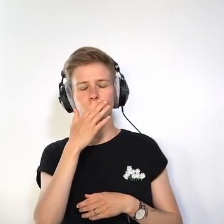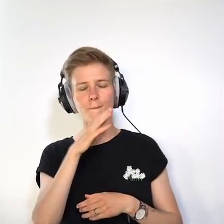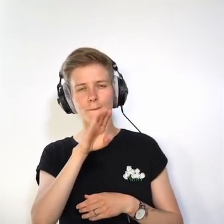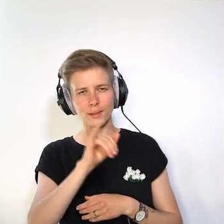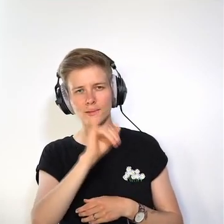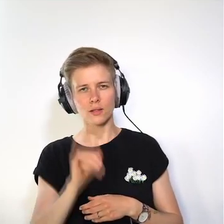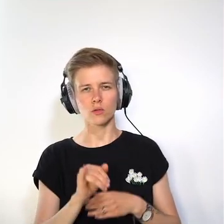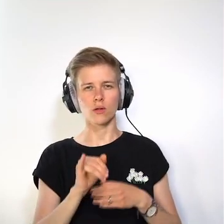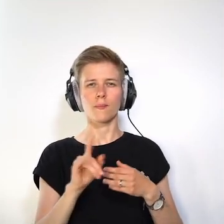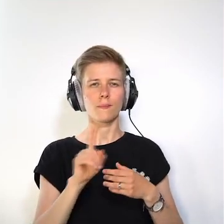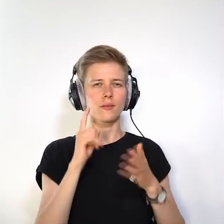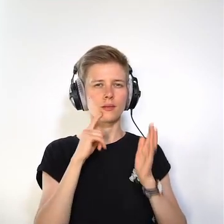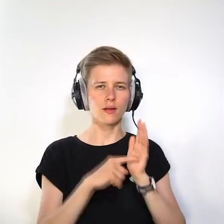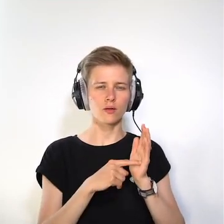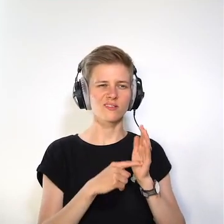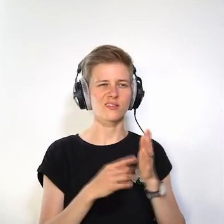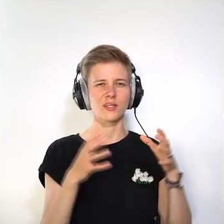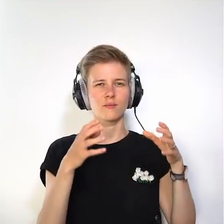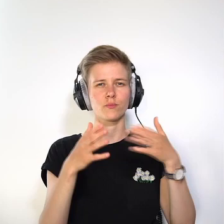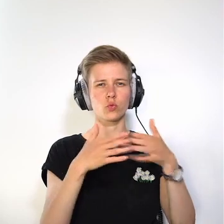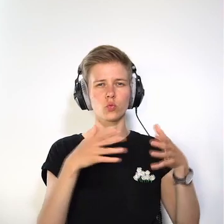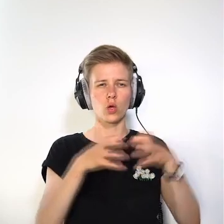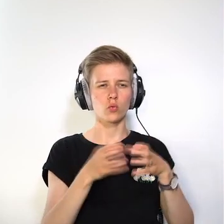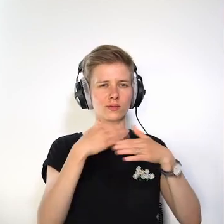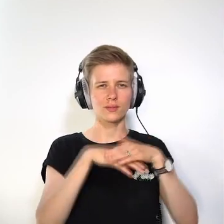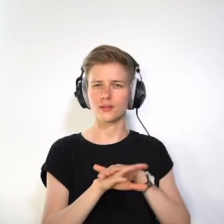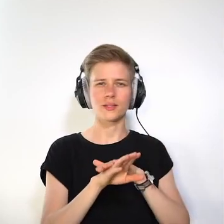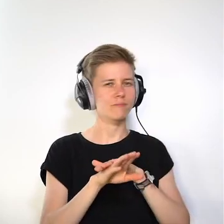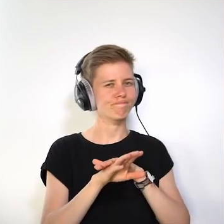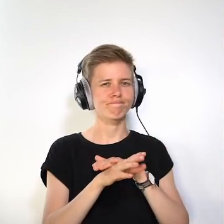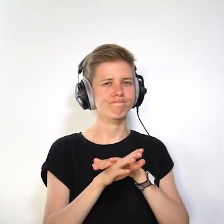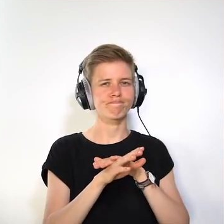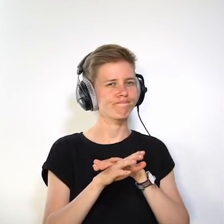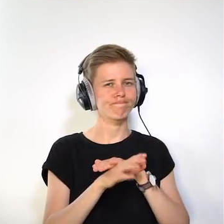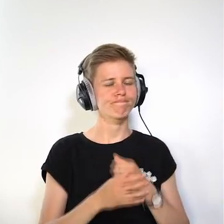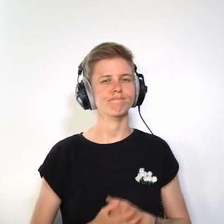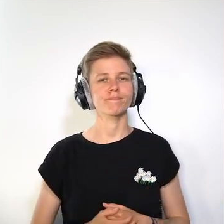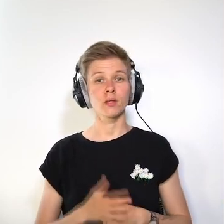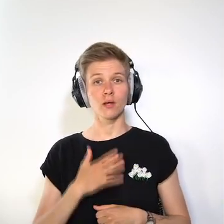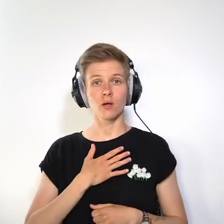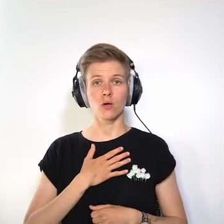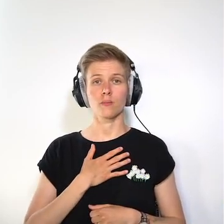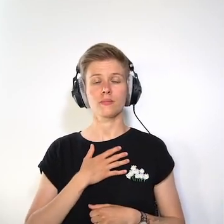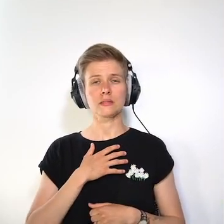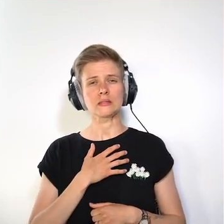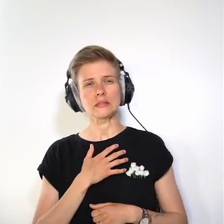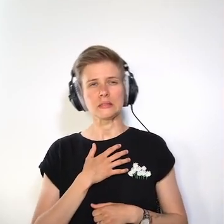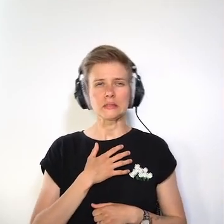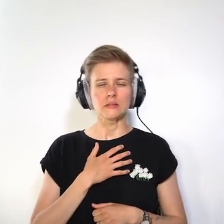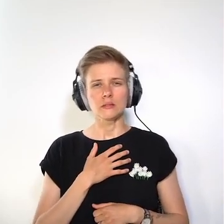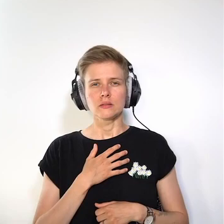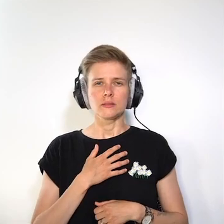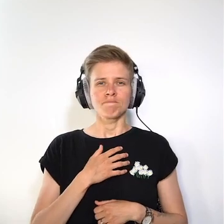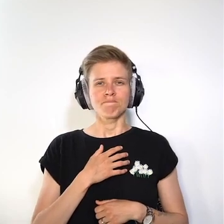keskustelua työyhteisössä oikeastaan ei ollut. Ja mun huoleni on ollut ihan tuonne